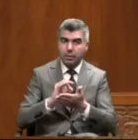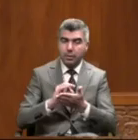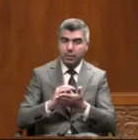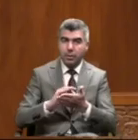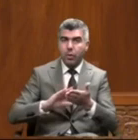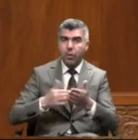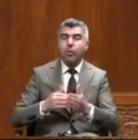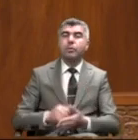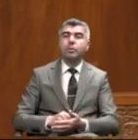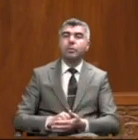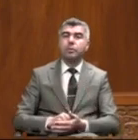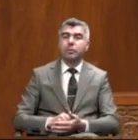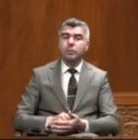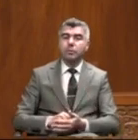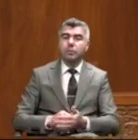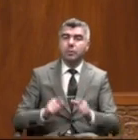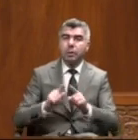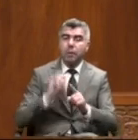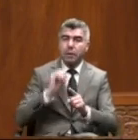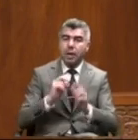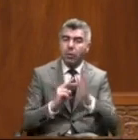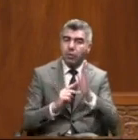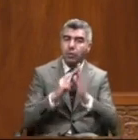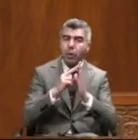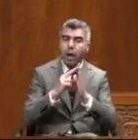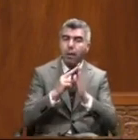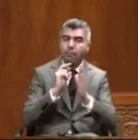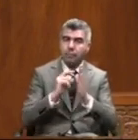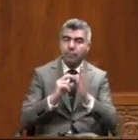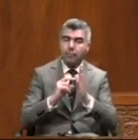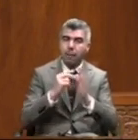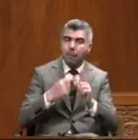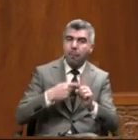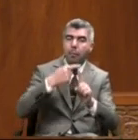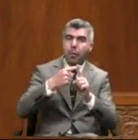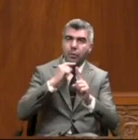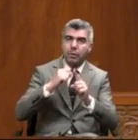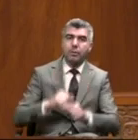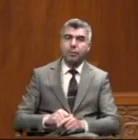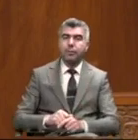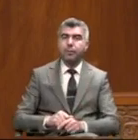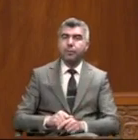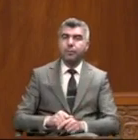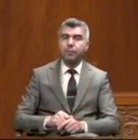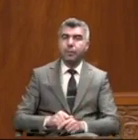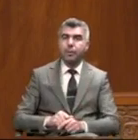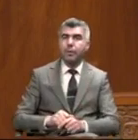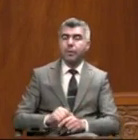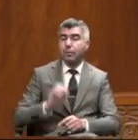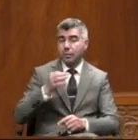المرتبطه بالترقي ورفع الحساس اعتقد